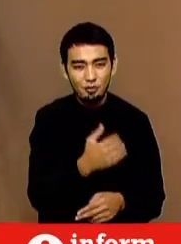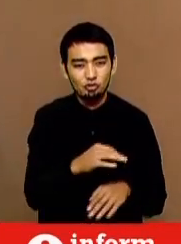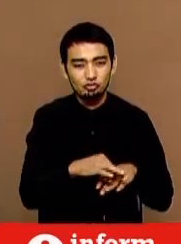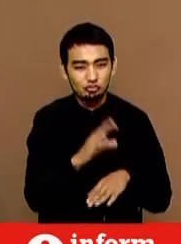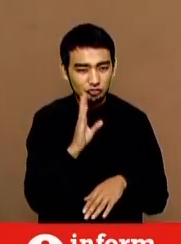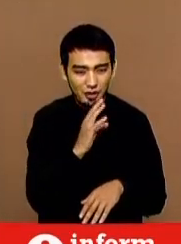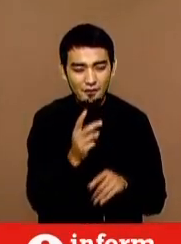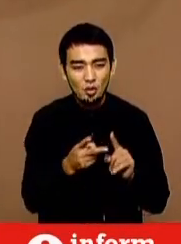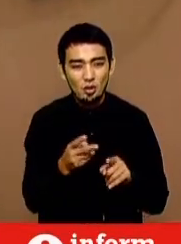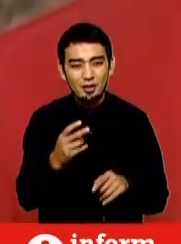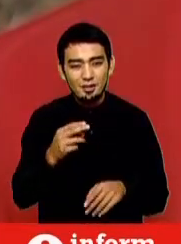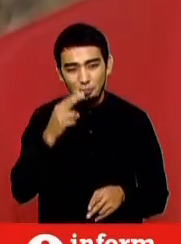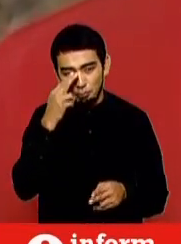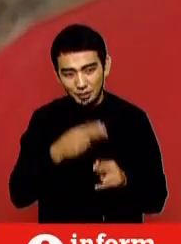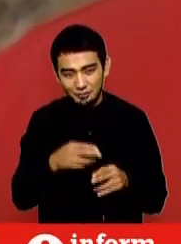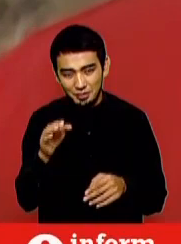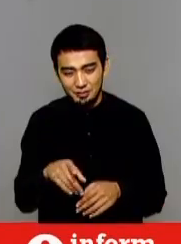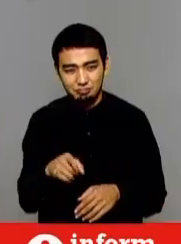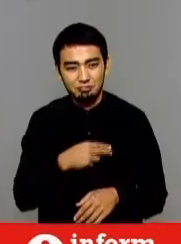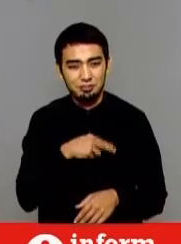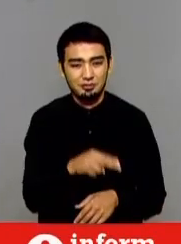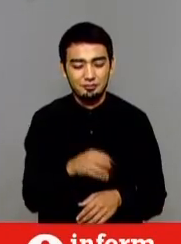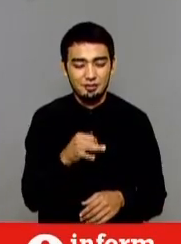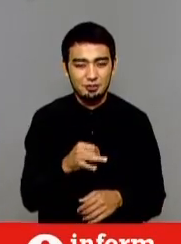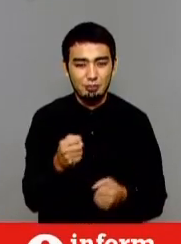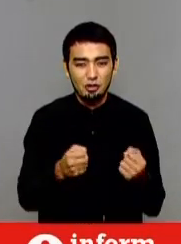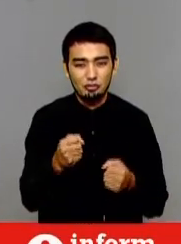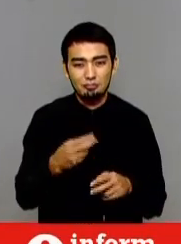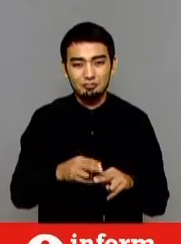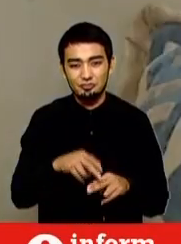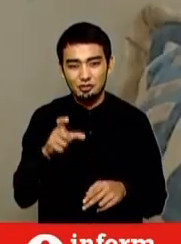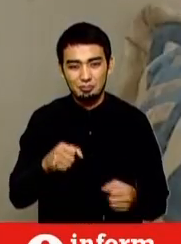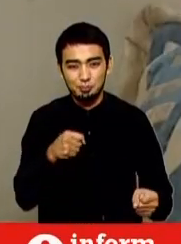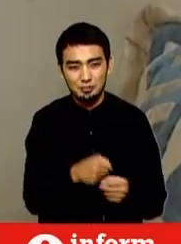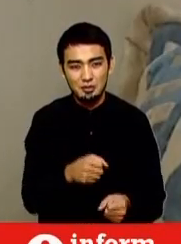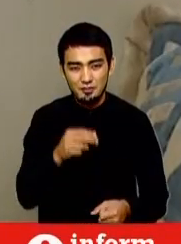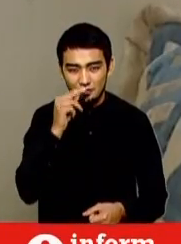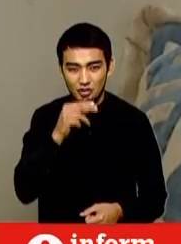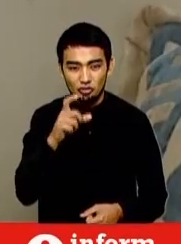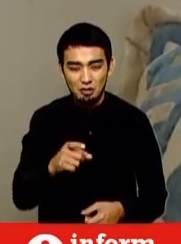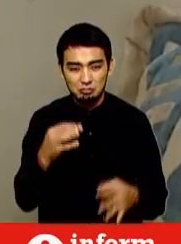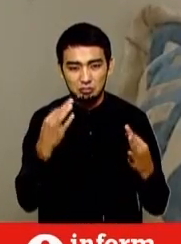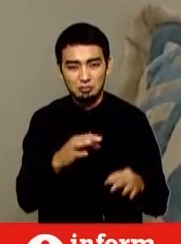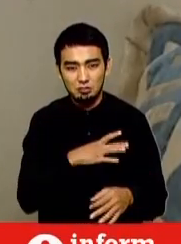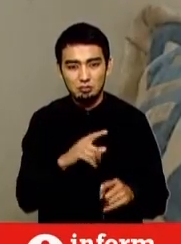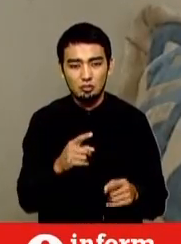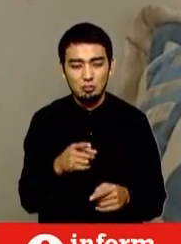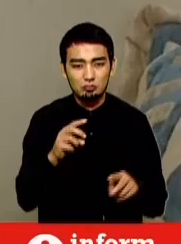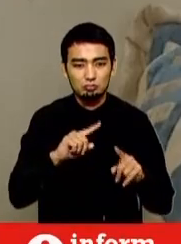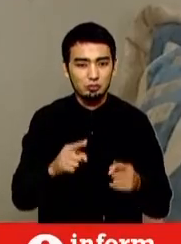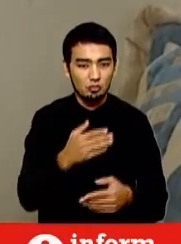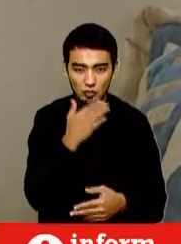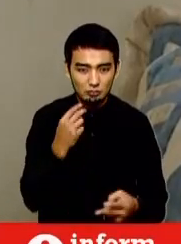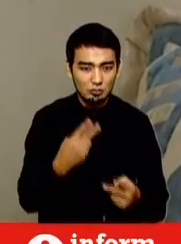екіншісі Асхаттың өліміне себепші болған көлік жүргізушісінің бостандықта жүргеніне наразы. Мен айтамын, неге қамауға алмайсыздар?